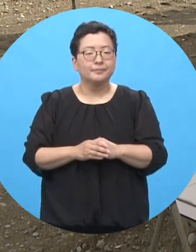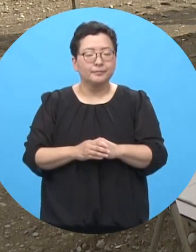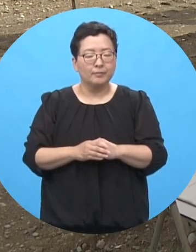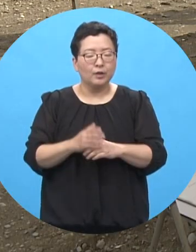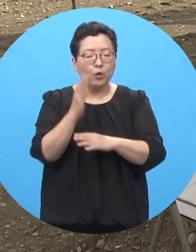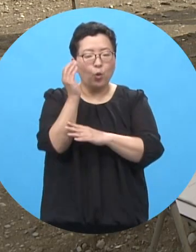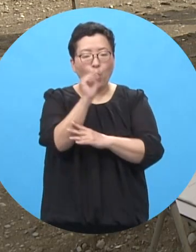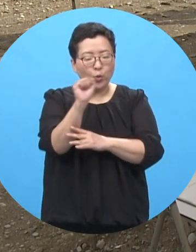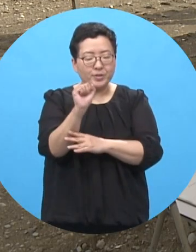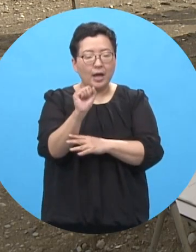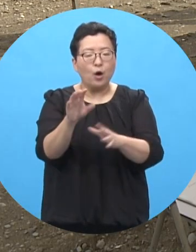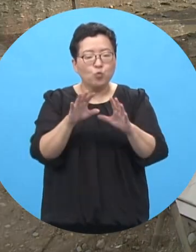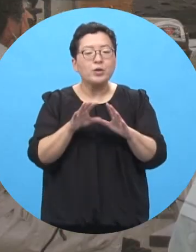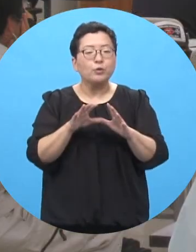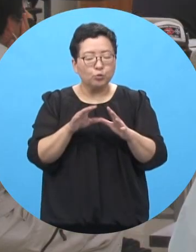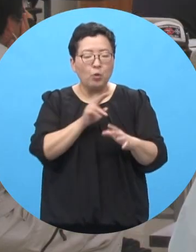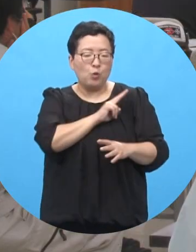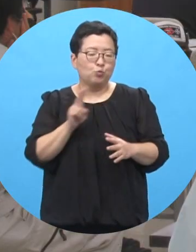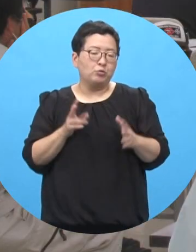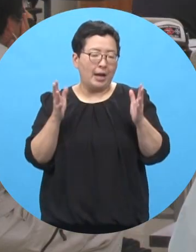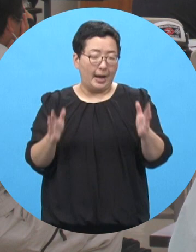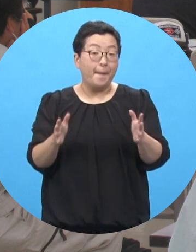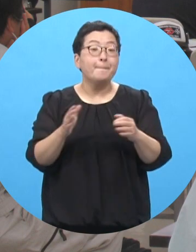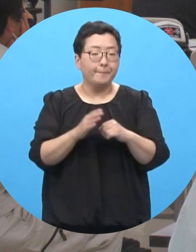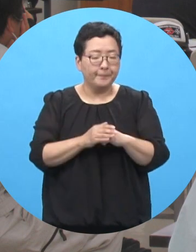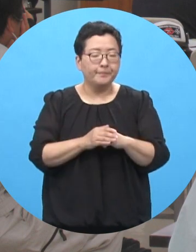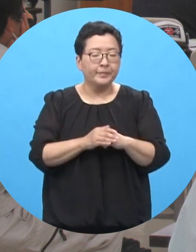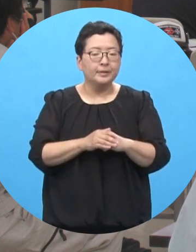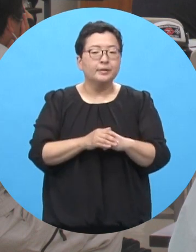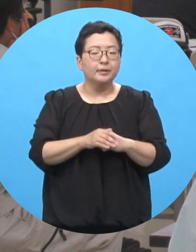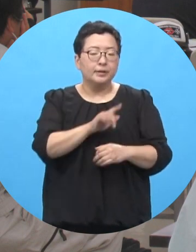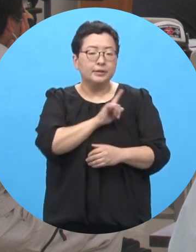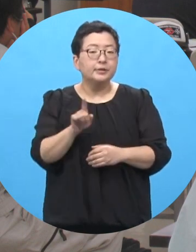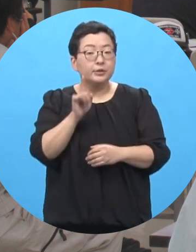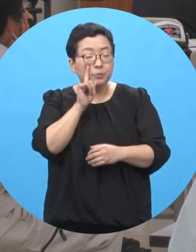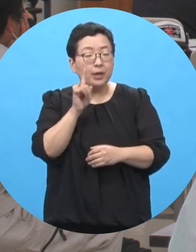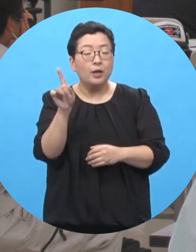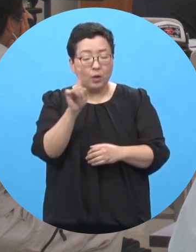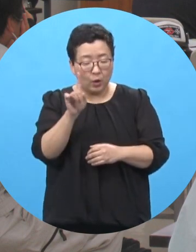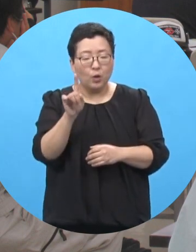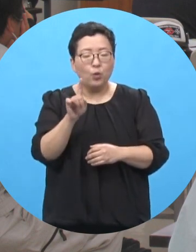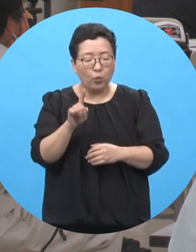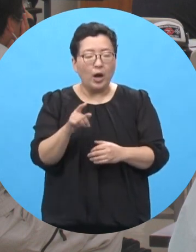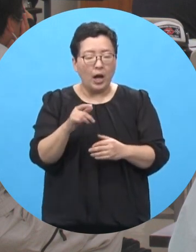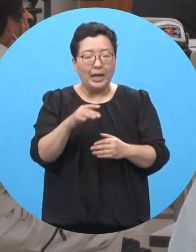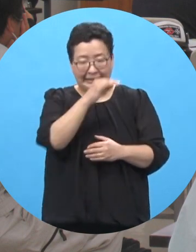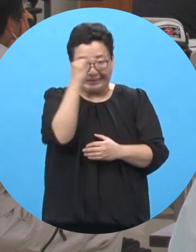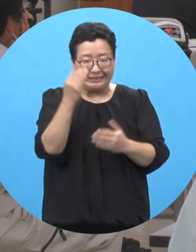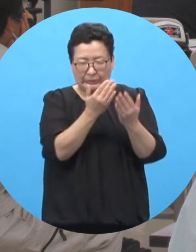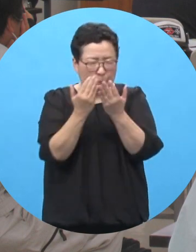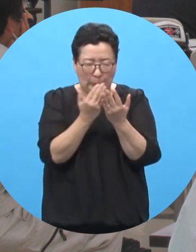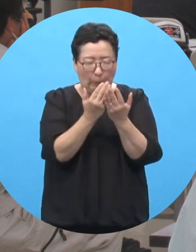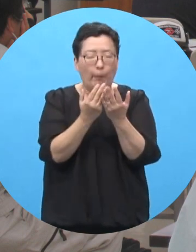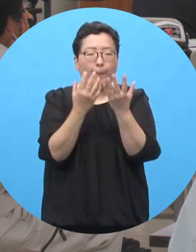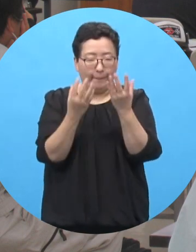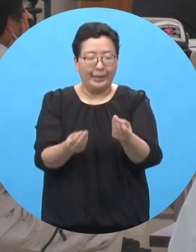講座は2日間の日程で行われ、初日は県建設センターで学科講習が行われました